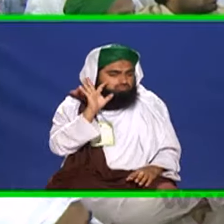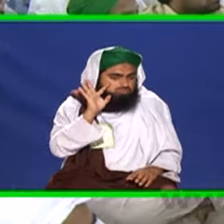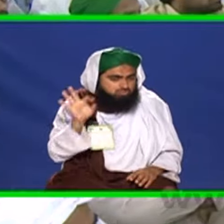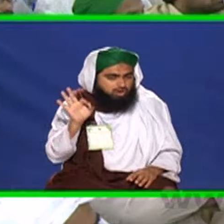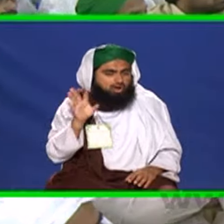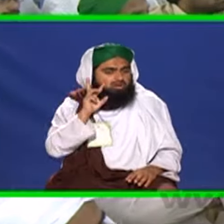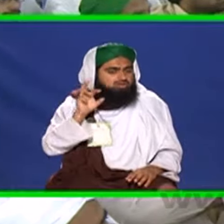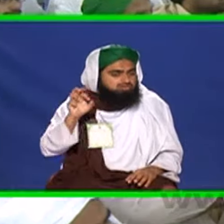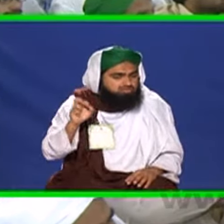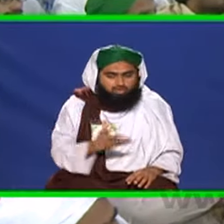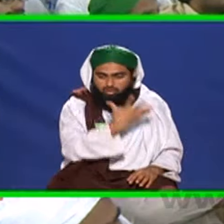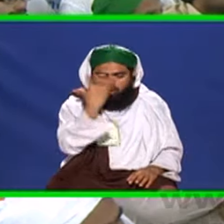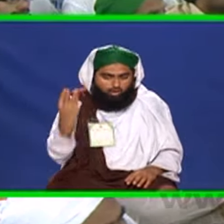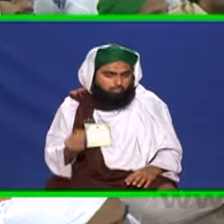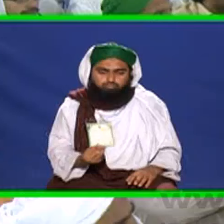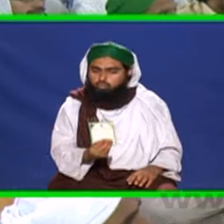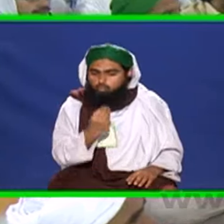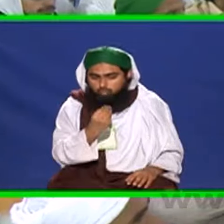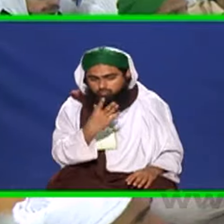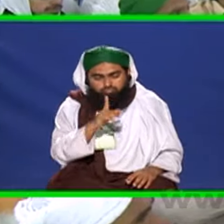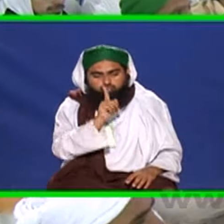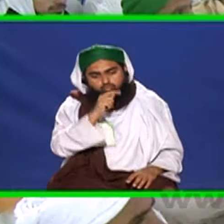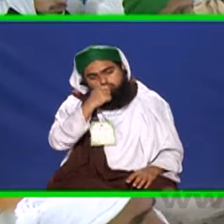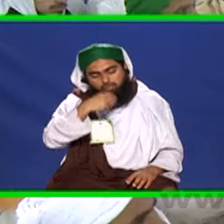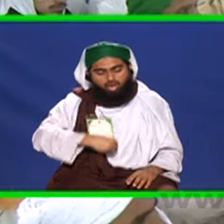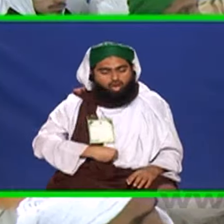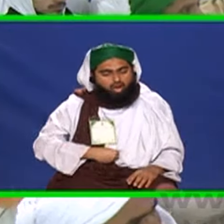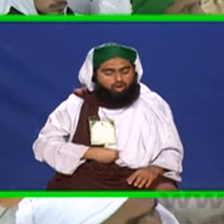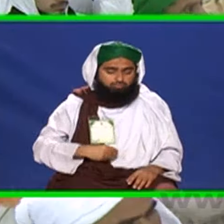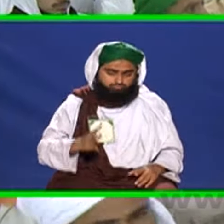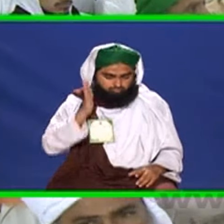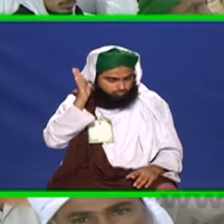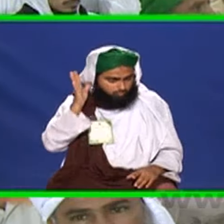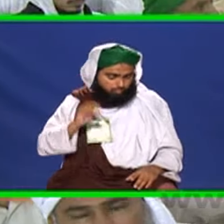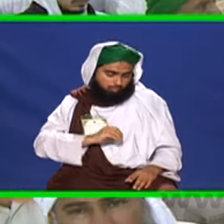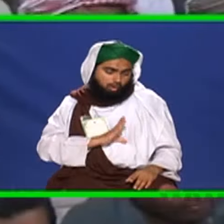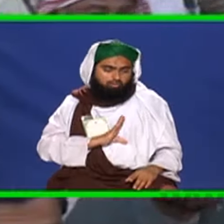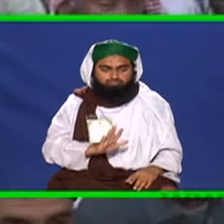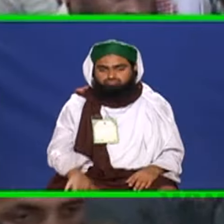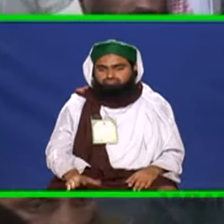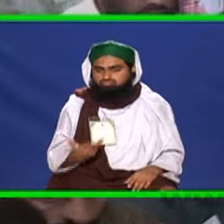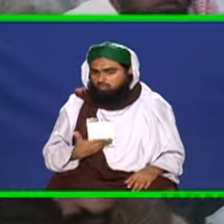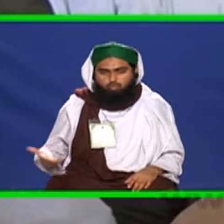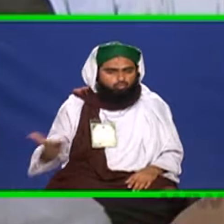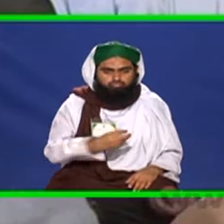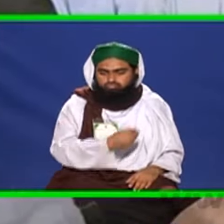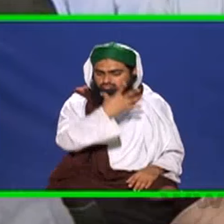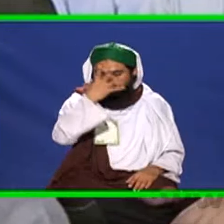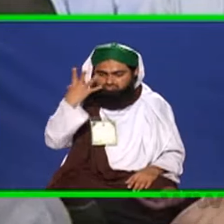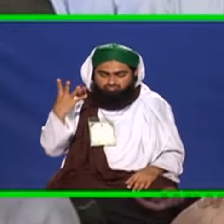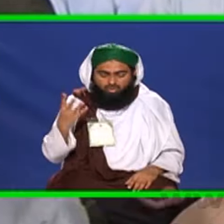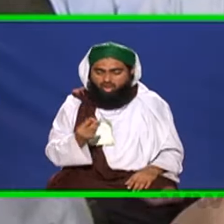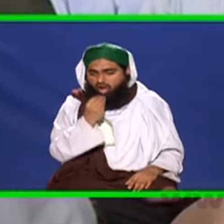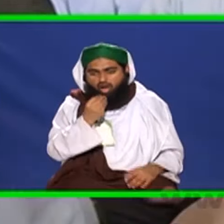40 دن تک 80 دن تک آپ بھوکے پیاسے عبادت ہے، اور ہم کو اگر ناشتہ تو گھٹ کے کریے دوپہر کا کھانا نہ ملے تو پیٹ میں من پڑ